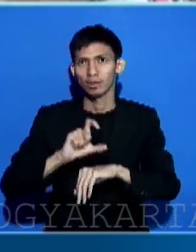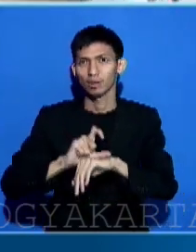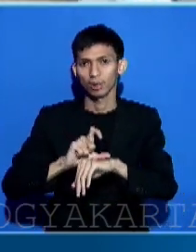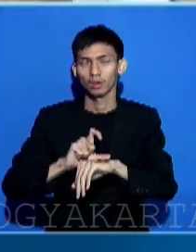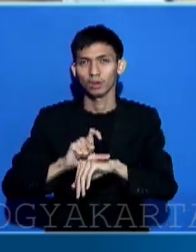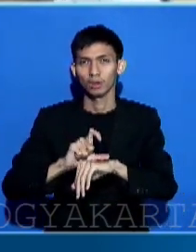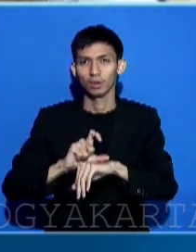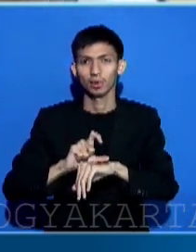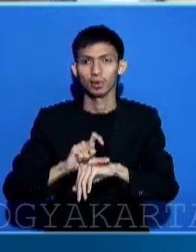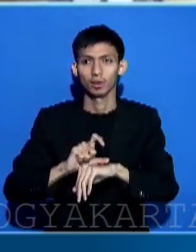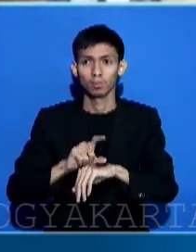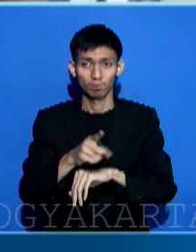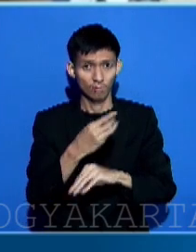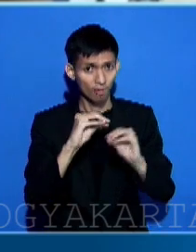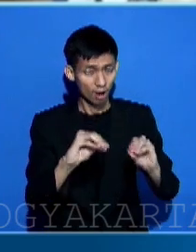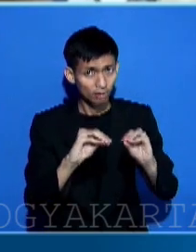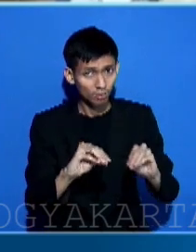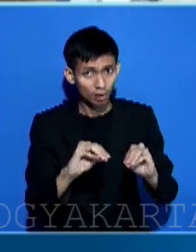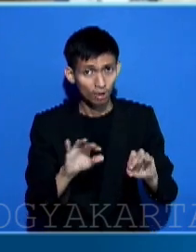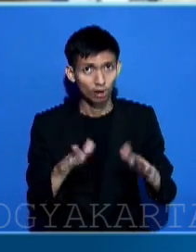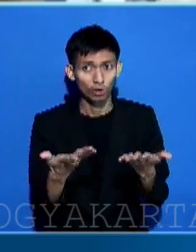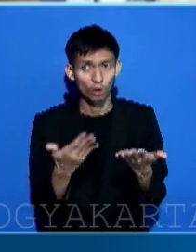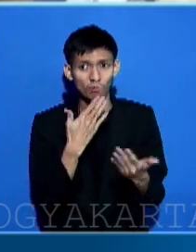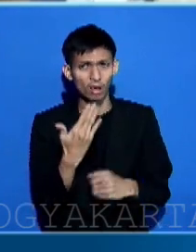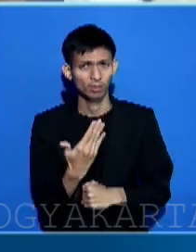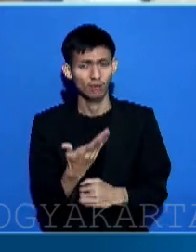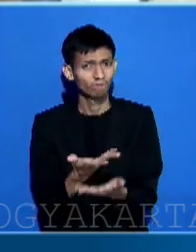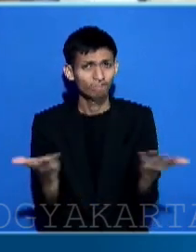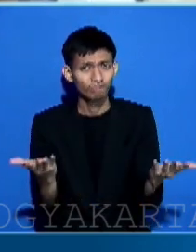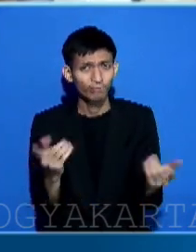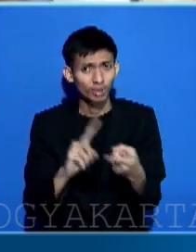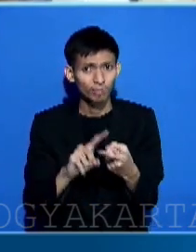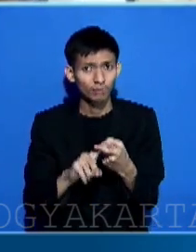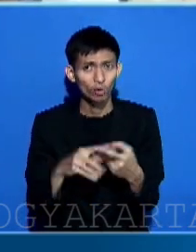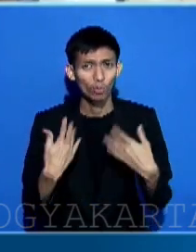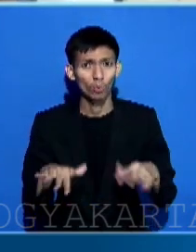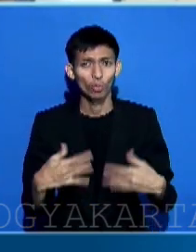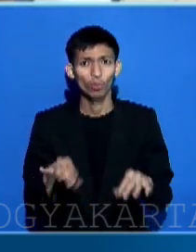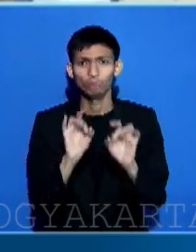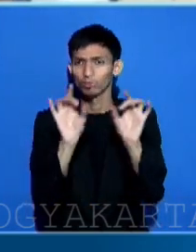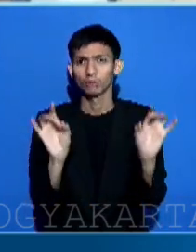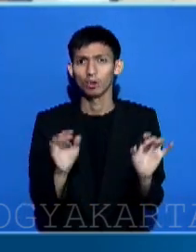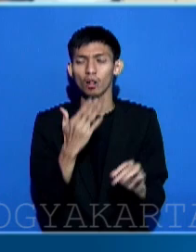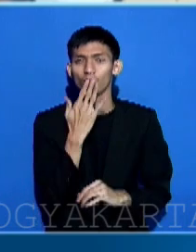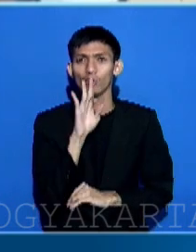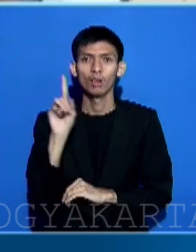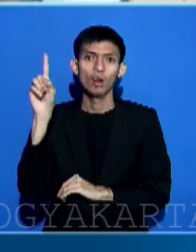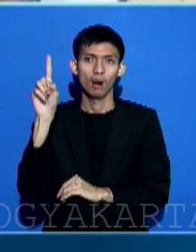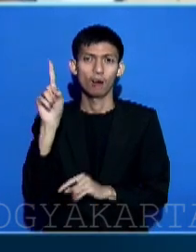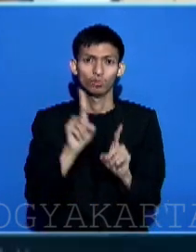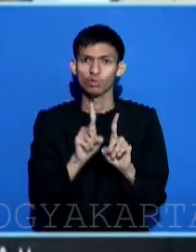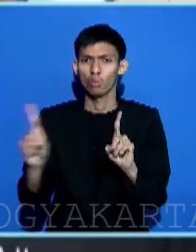hidup sederhana seperti yang panjenengan lihat ini teman-teman Masyaallah Alhamdulillah jauh dari kasur jauh dari